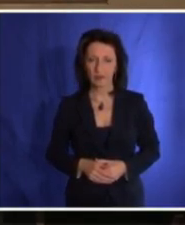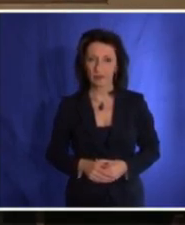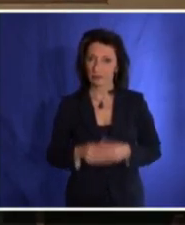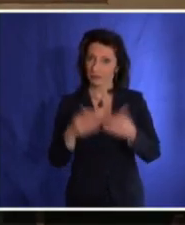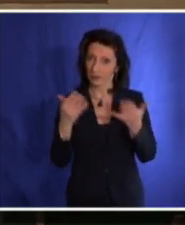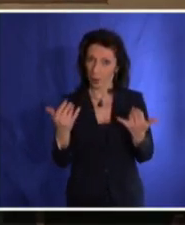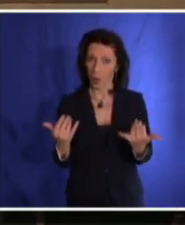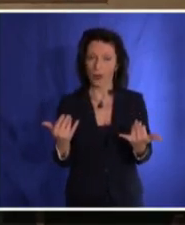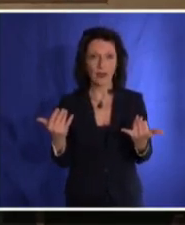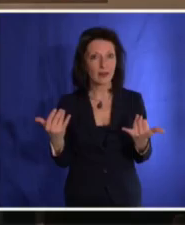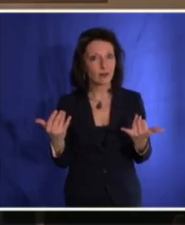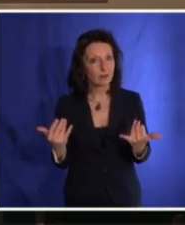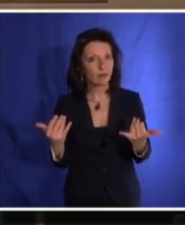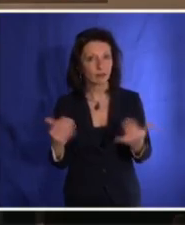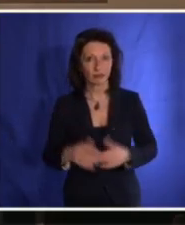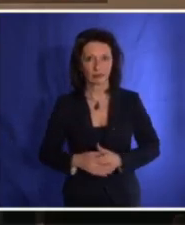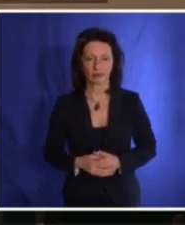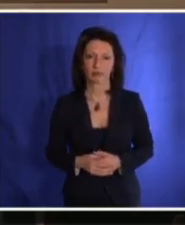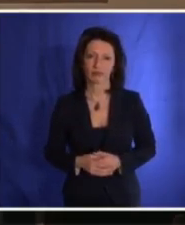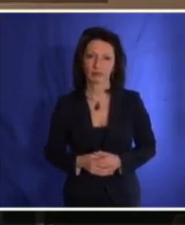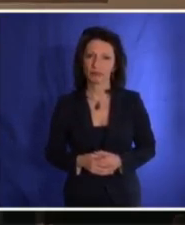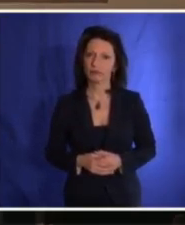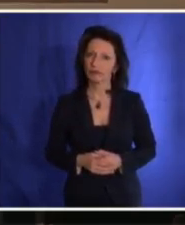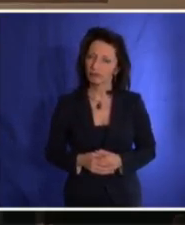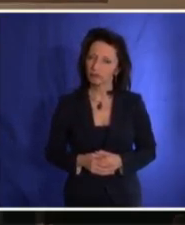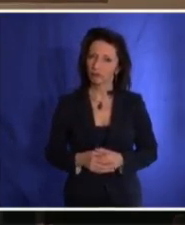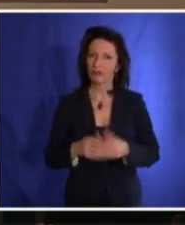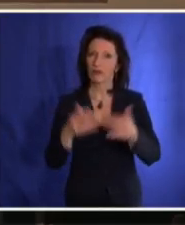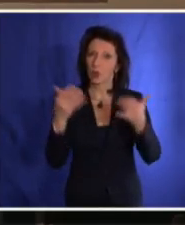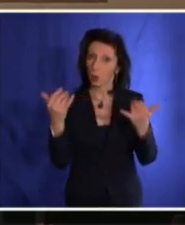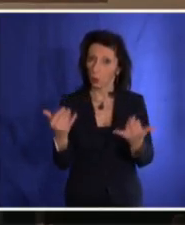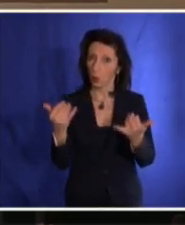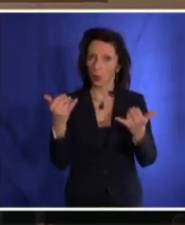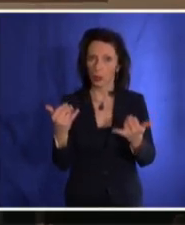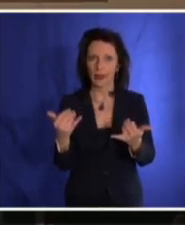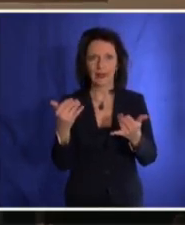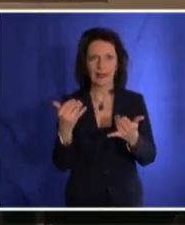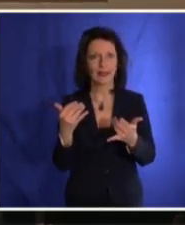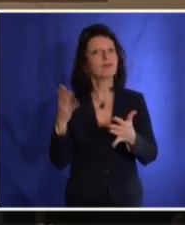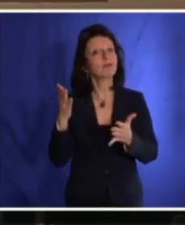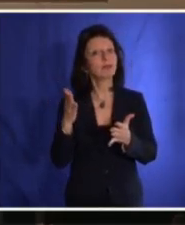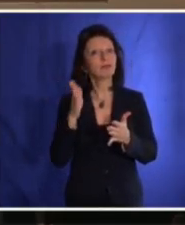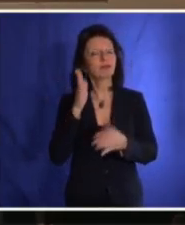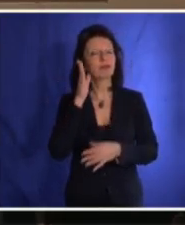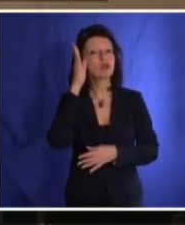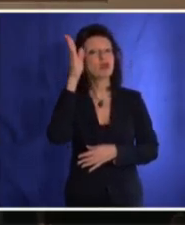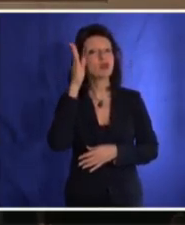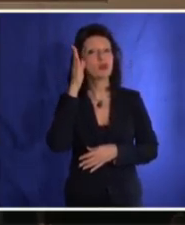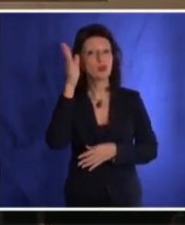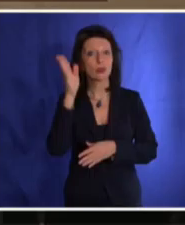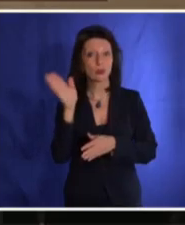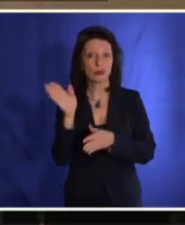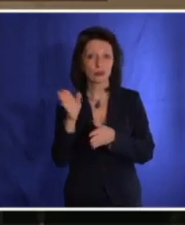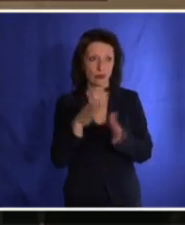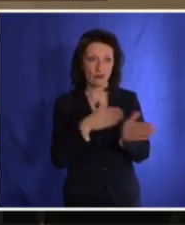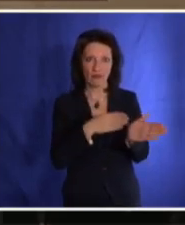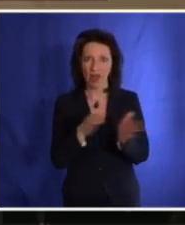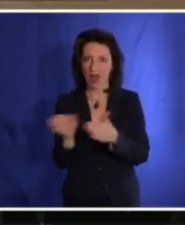Heute stellen wir inhaltliche und politische Weichen für die Zukunft unserer